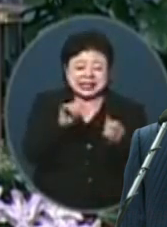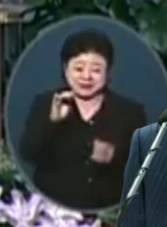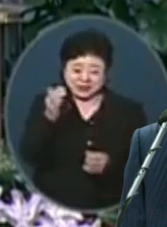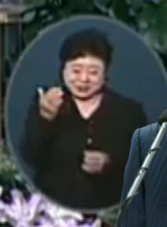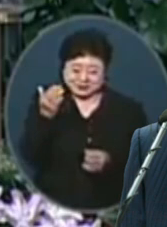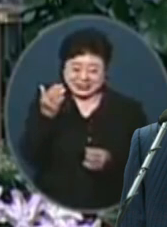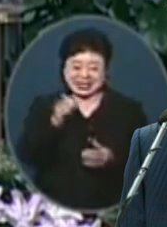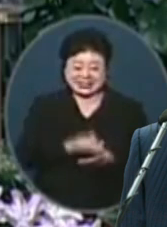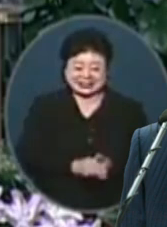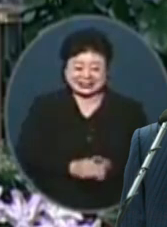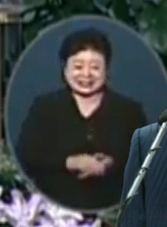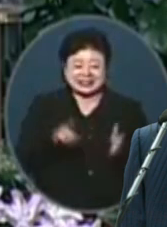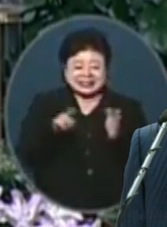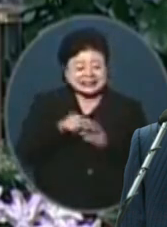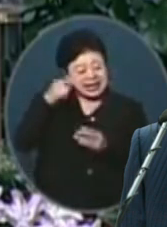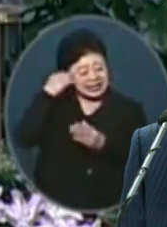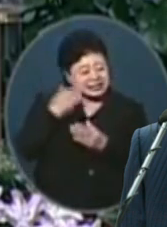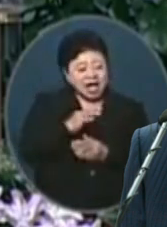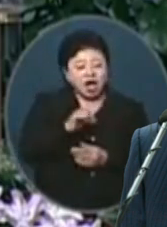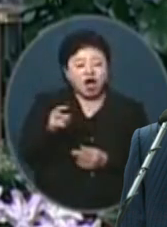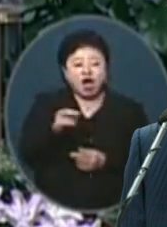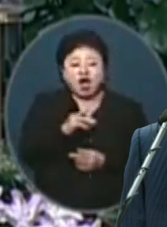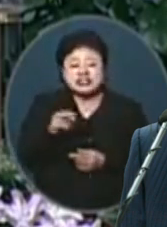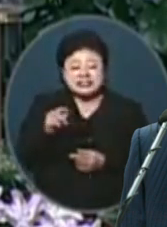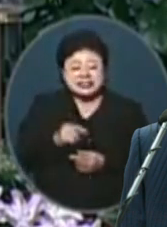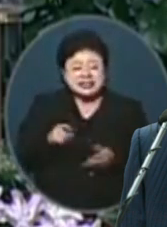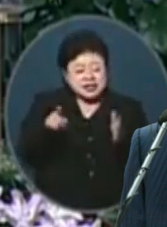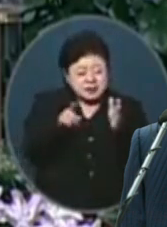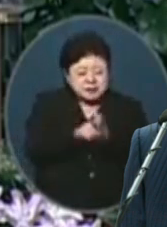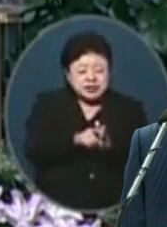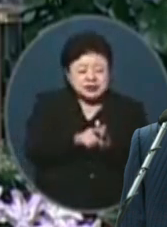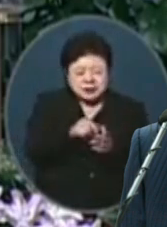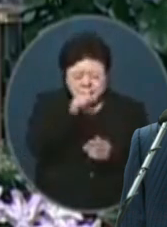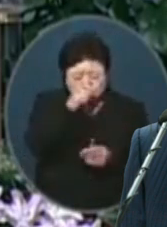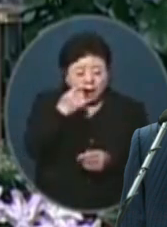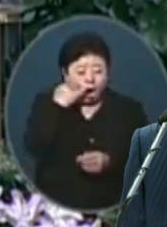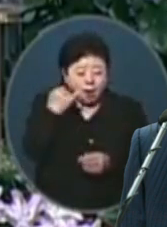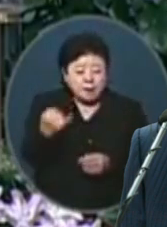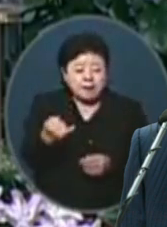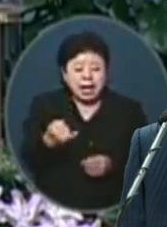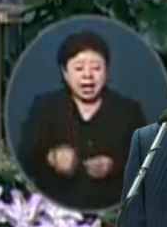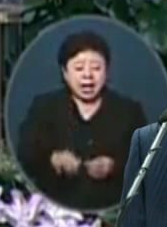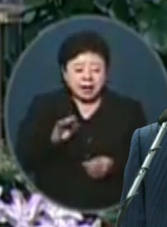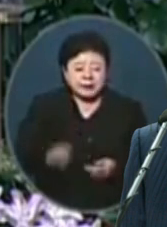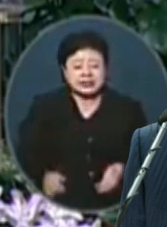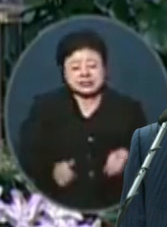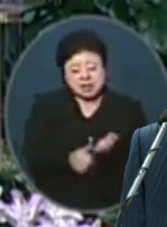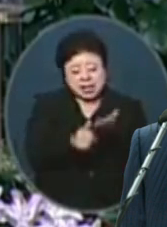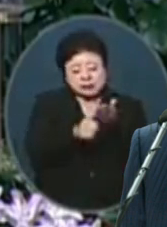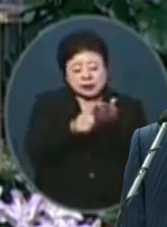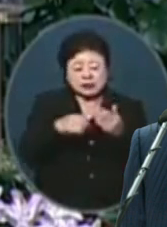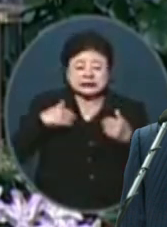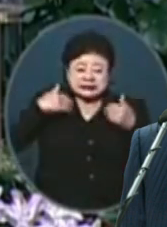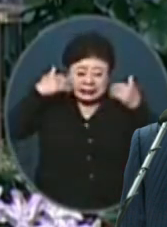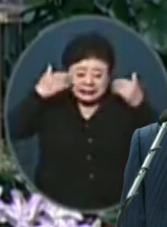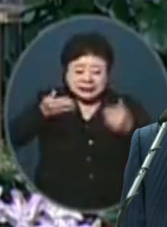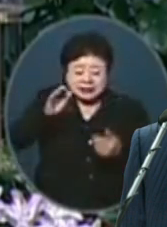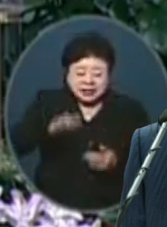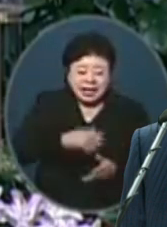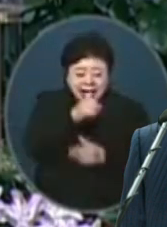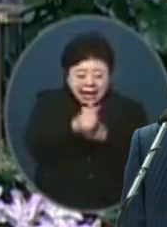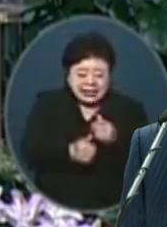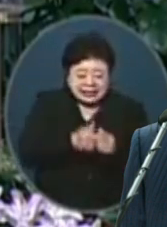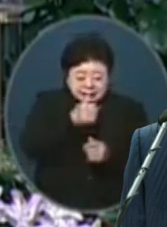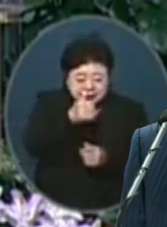것입니다. 신학자 어거스틴 역시 믿음이 좋은 어머니의 양육을 받으며 자랐지만은